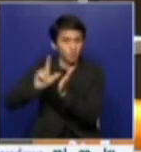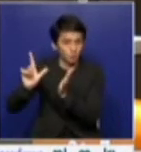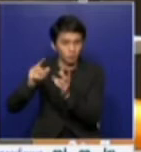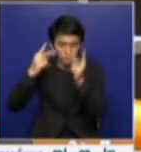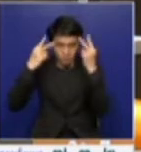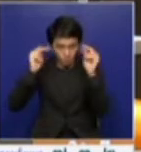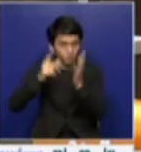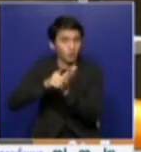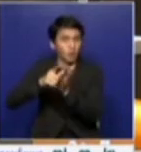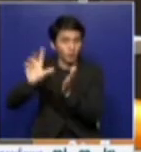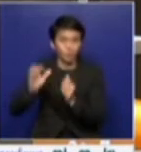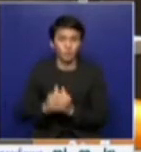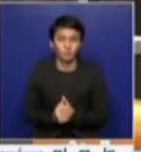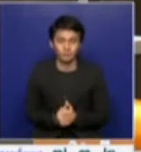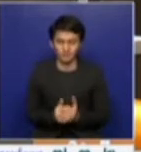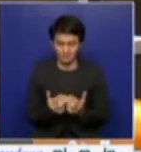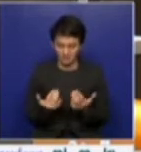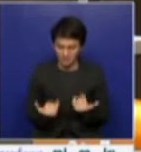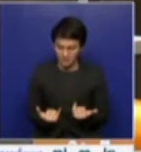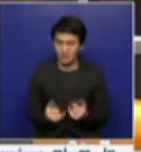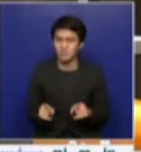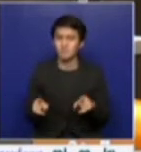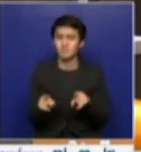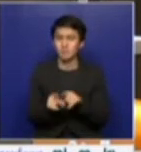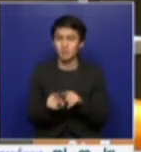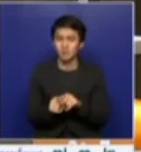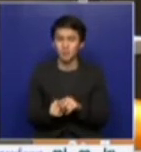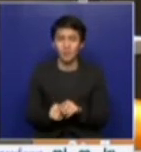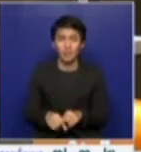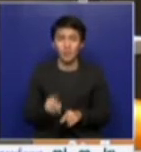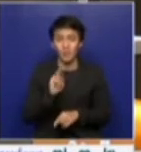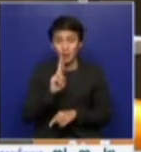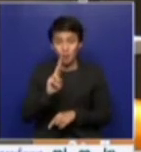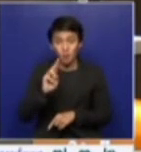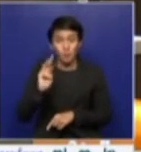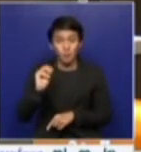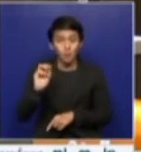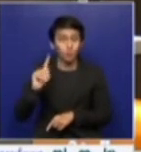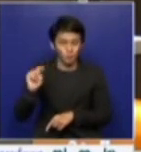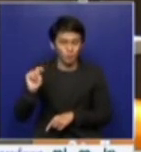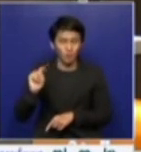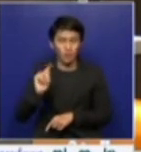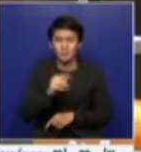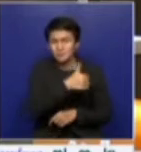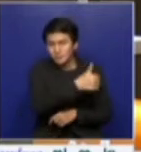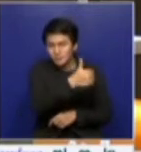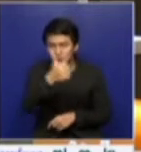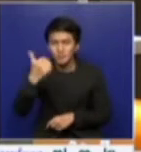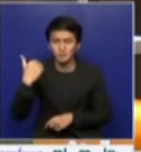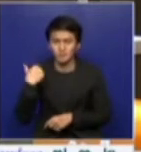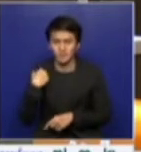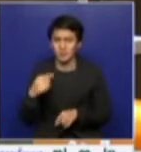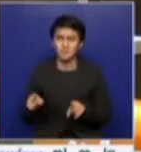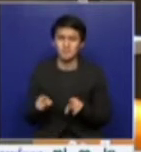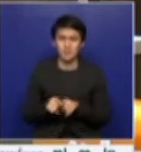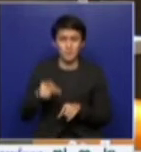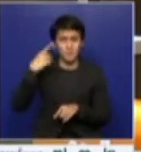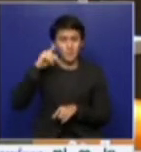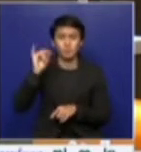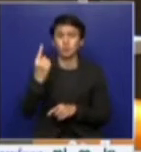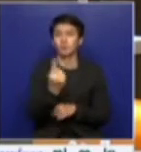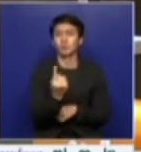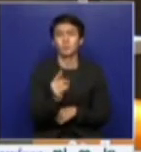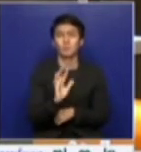ข้อเรียกร้องนี้เกิดขึ้นในหลายรัฐบาลเช่นเดียวกันไม่ใช่เพิ่มเกิดขึ้นในรัฐบาลของพลเอกประยุทธ์อย่างเดียว